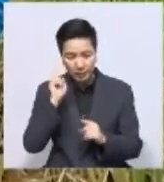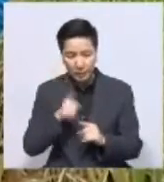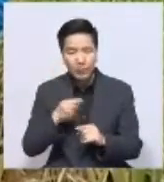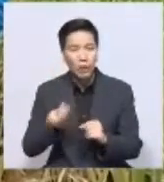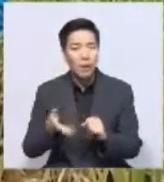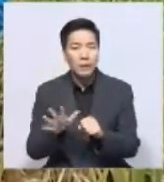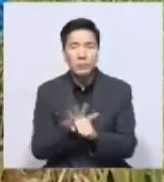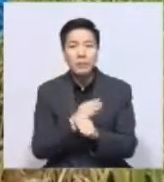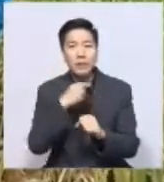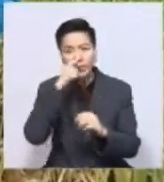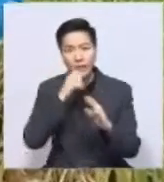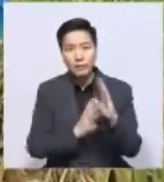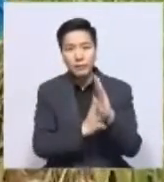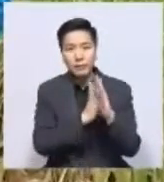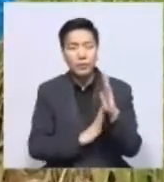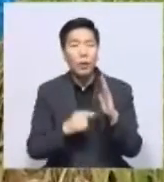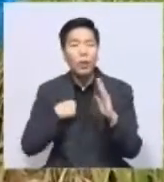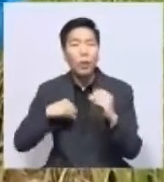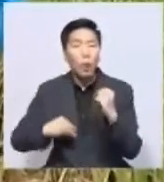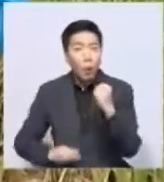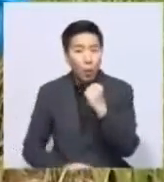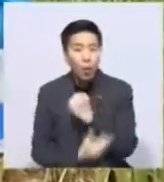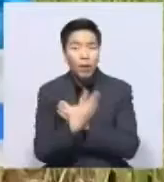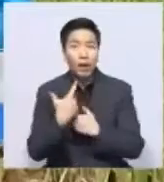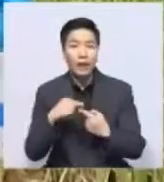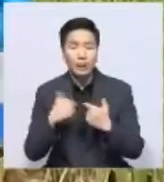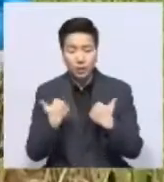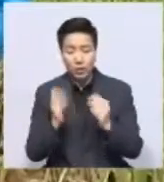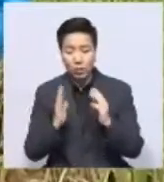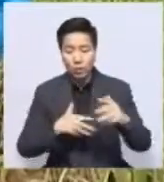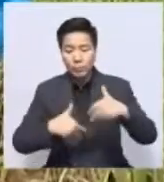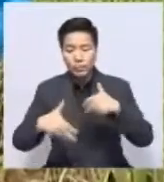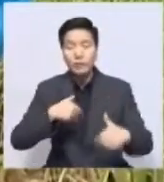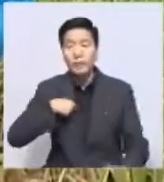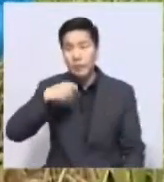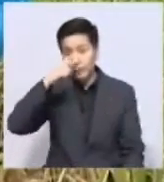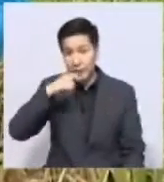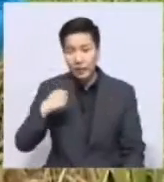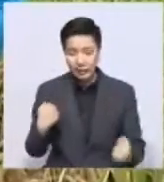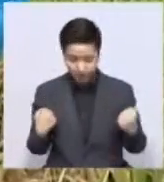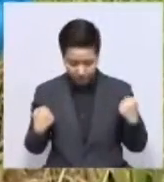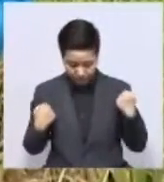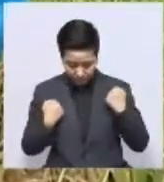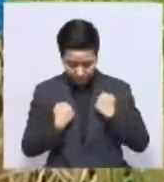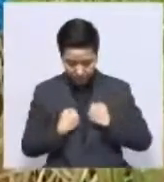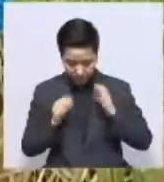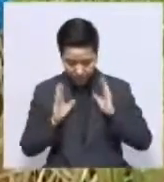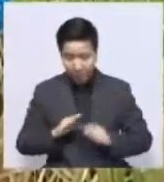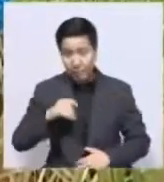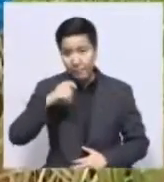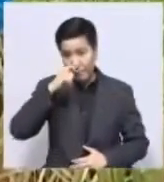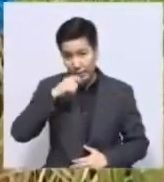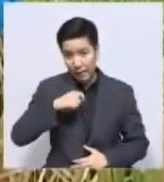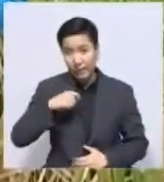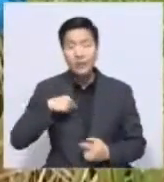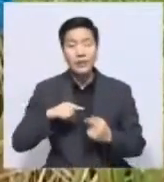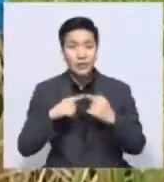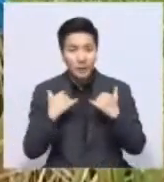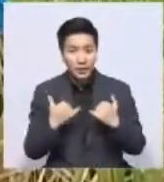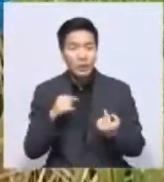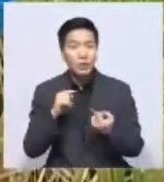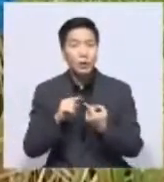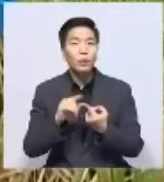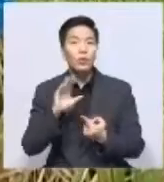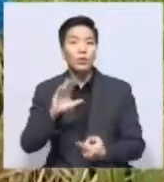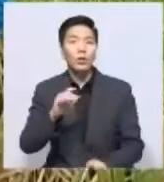ยไม่มีโอกาสบ่อยครั้งนะครับที่ประชาชนชาวไทยจะได้สวมใส่ชุดไทยย้อนยุคมาในสมัยของพระบา